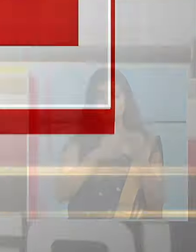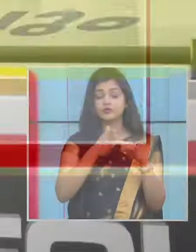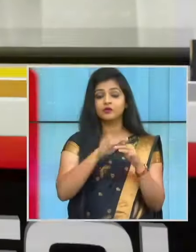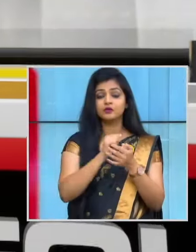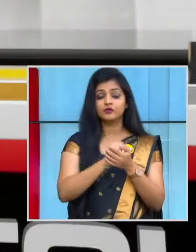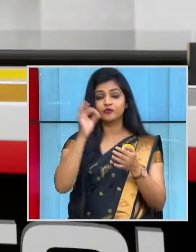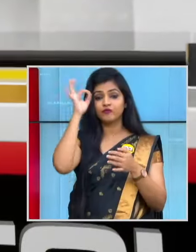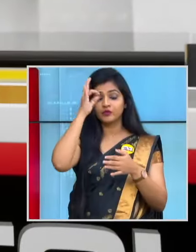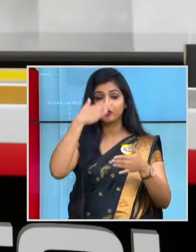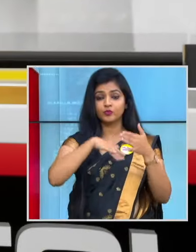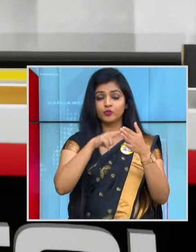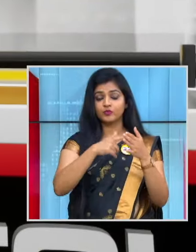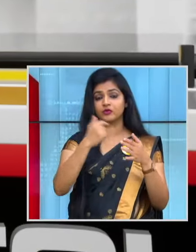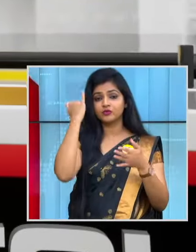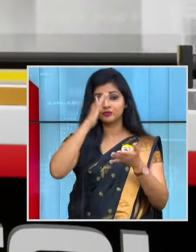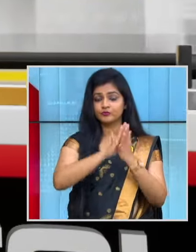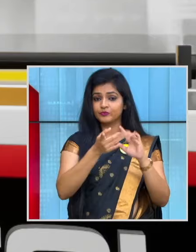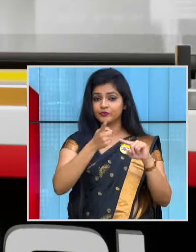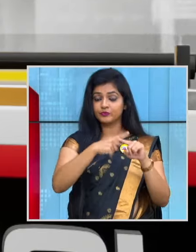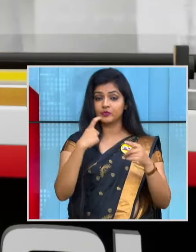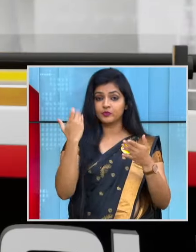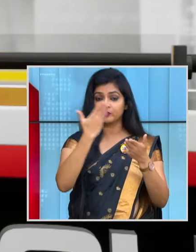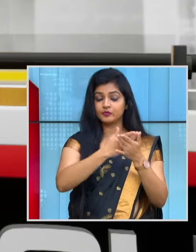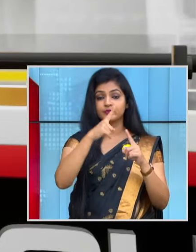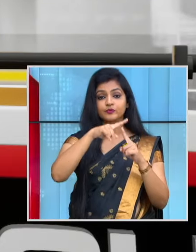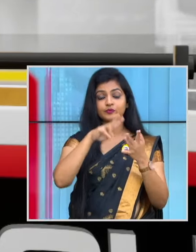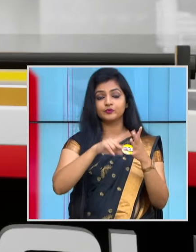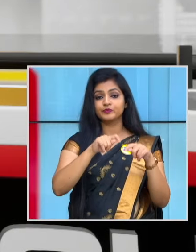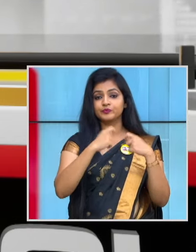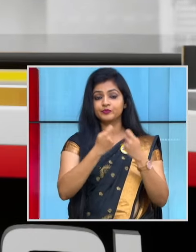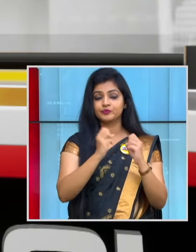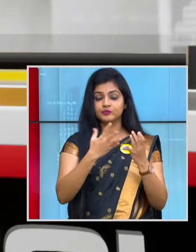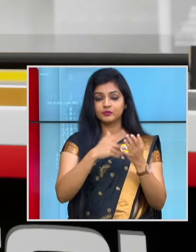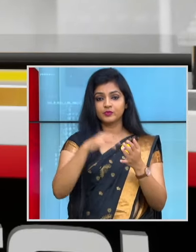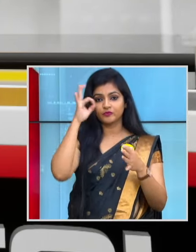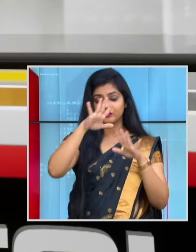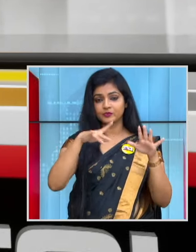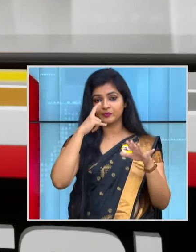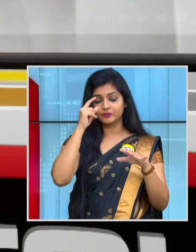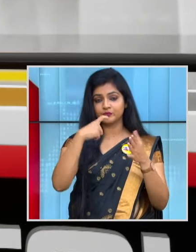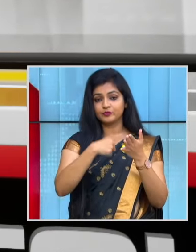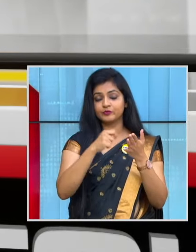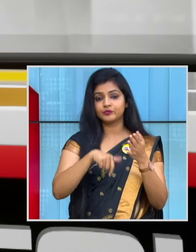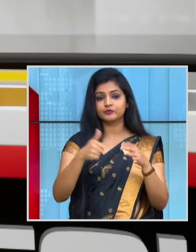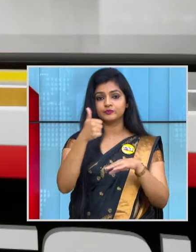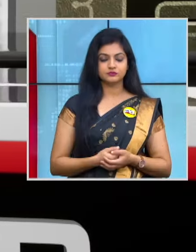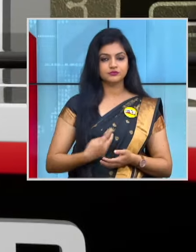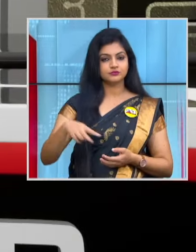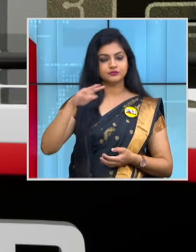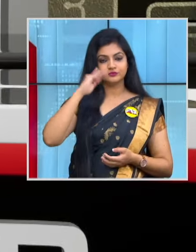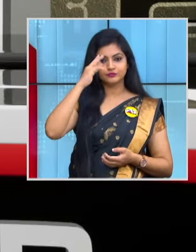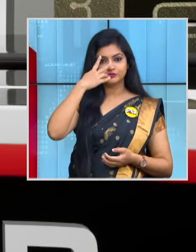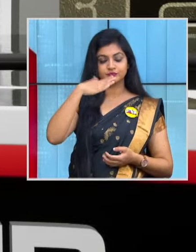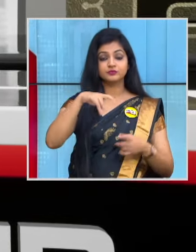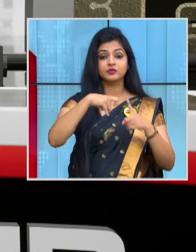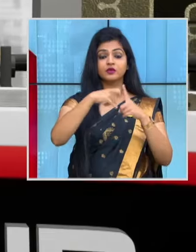സിനിമാ മേഖലയിലെ ലൈംഗികാതിക്രമം സംബന്ധിച്ച പരാതി നൽകാൻ തമിഴ്നാട്ടിലും കമ്മിറ്റി രൂപീകരിച്ചിരിക്കുകയാണ്. നടി രോഹിണിയാണ് നടികർ സംഘം രൂപീകരിച്ച കമ്മിറ്റിയുടെ അധ്യക്ഷ. വാർത്തകളിലേക്ക്